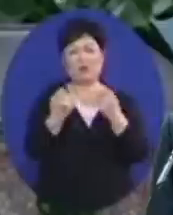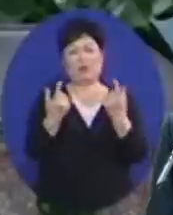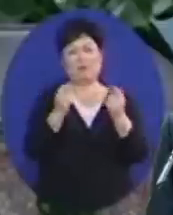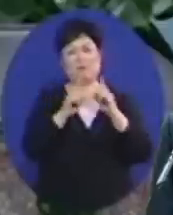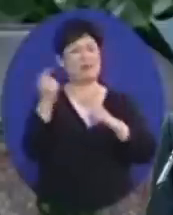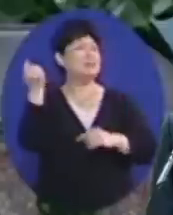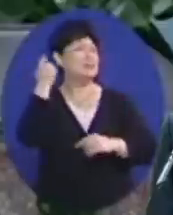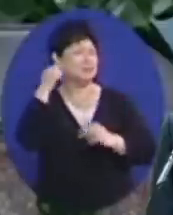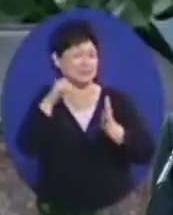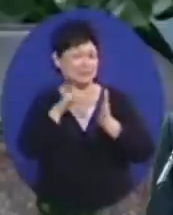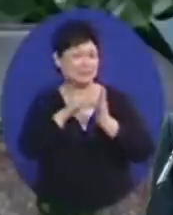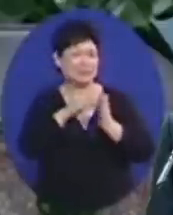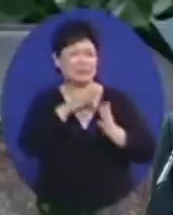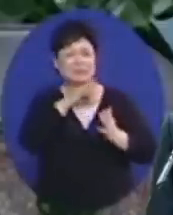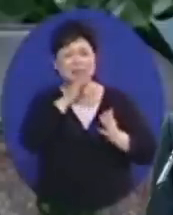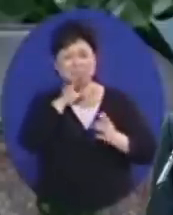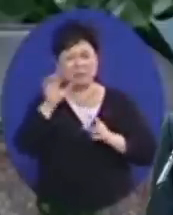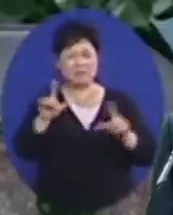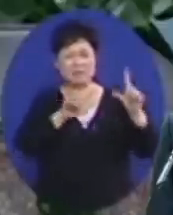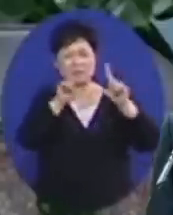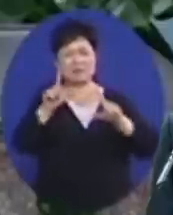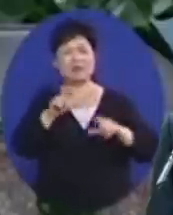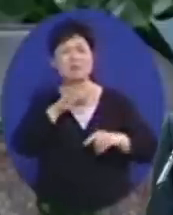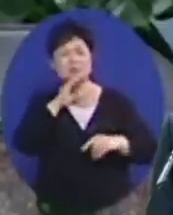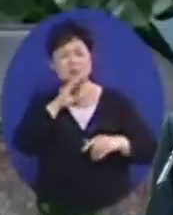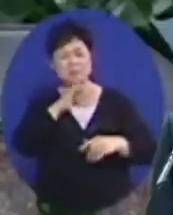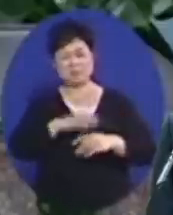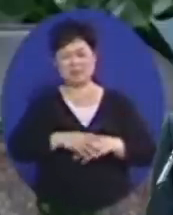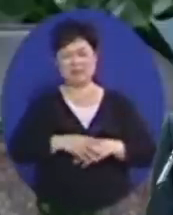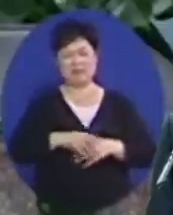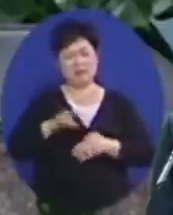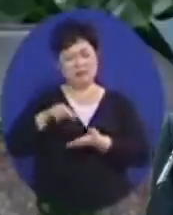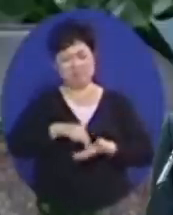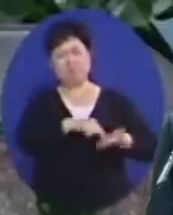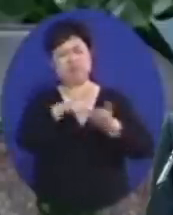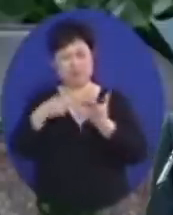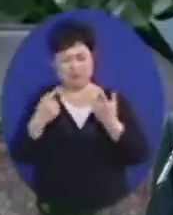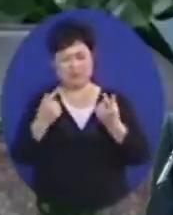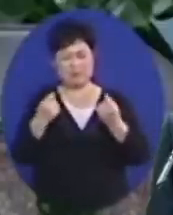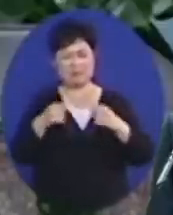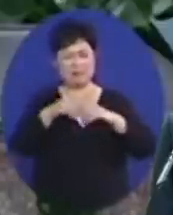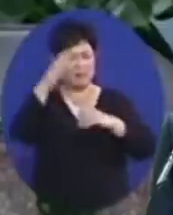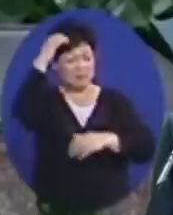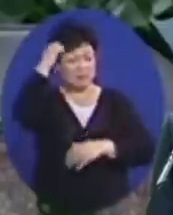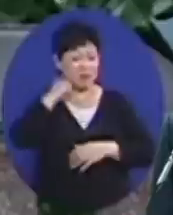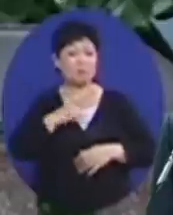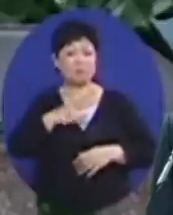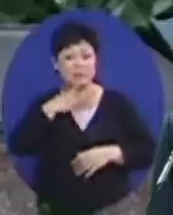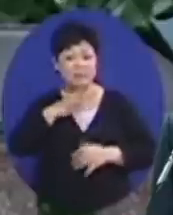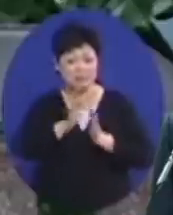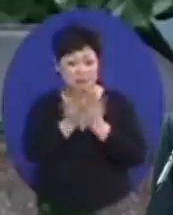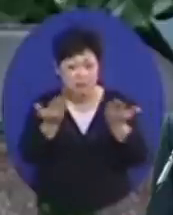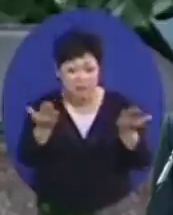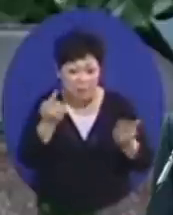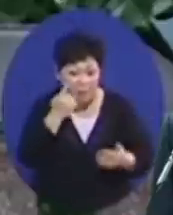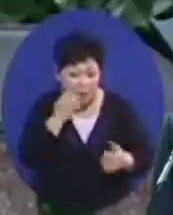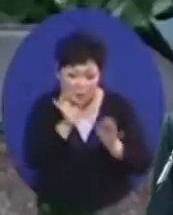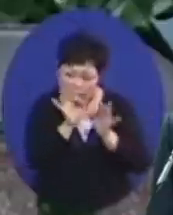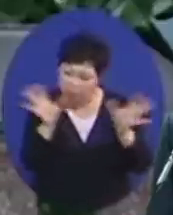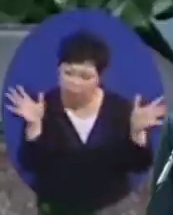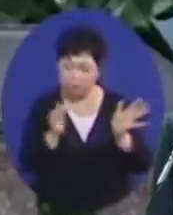듣고 참 인생의 씁쓸함을 느꼈던 것입니다. 인생 부귀 영화 지나고 나면 그뿐이요. 기억 속에 남아있지 실제는 없는 것입니다.